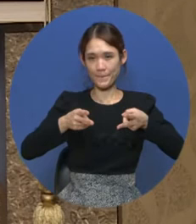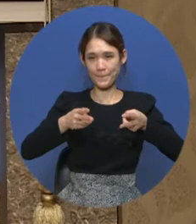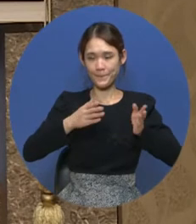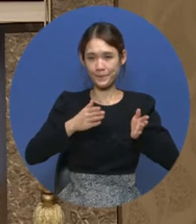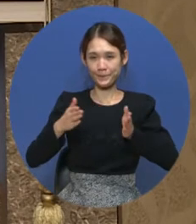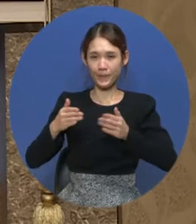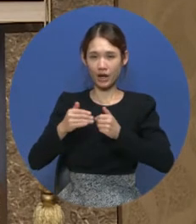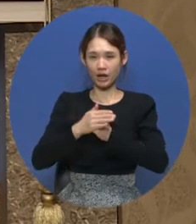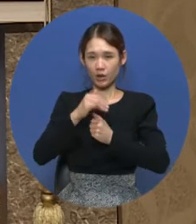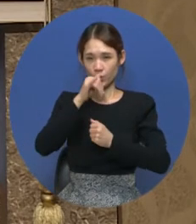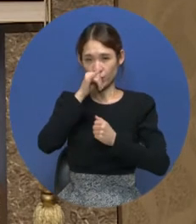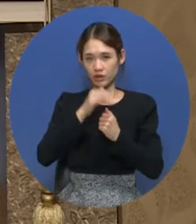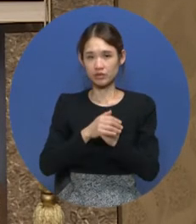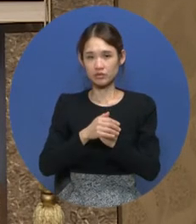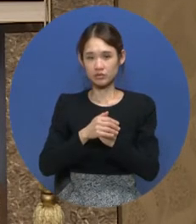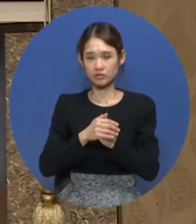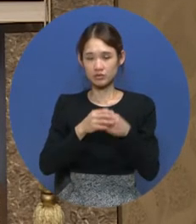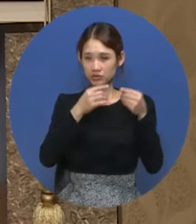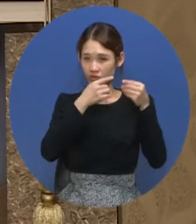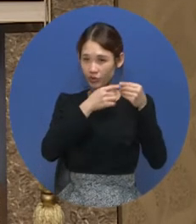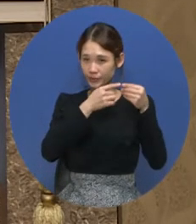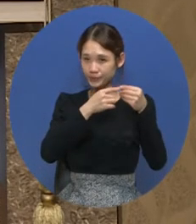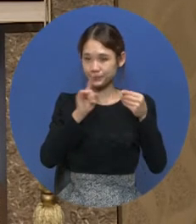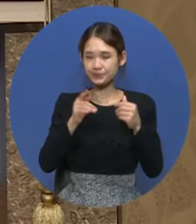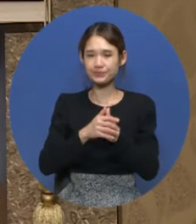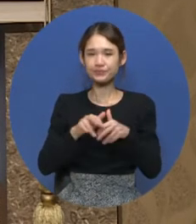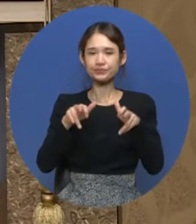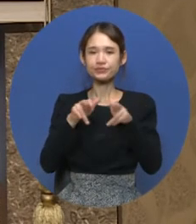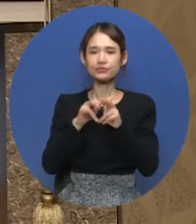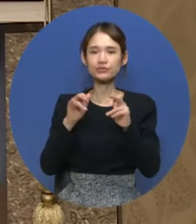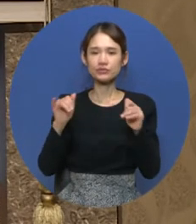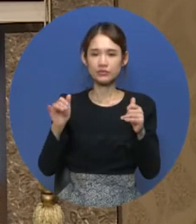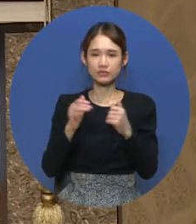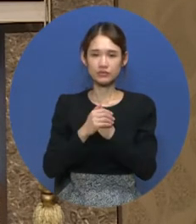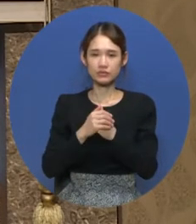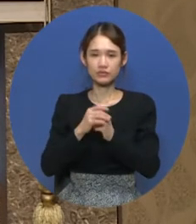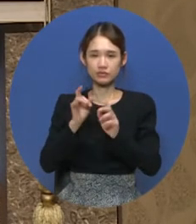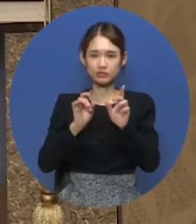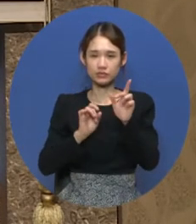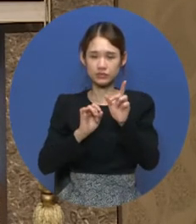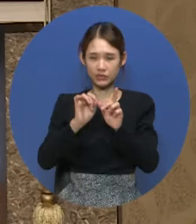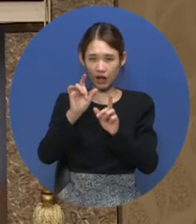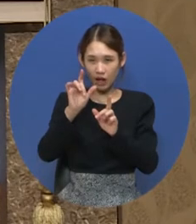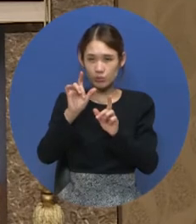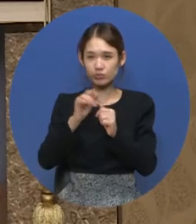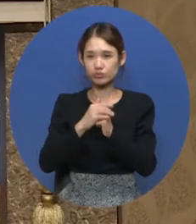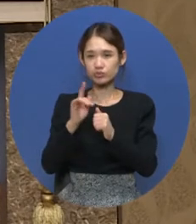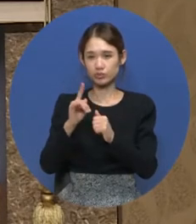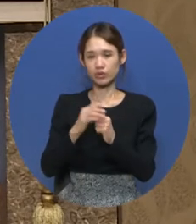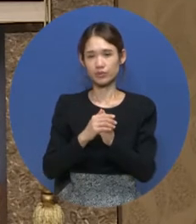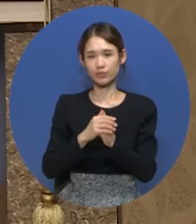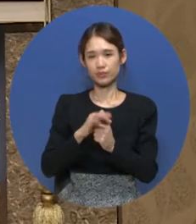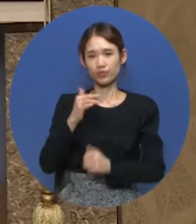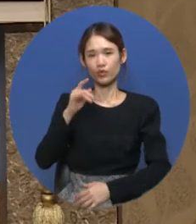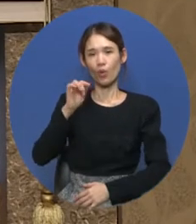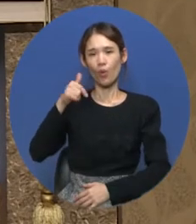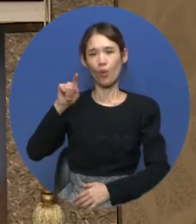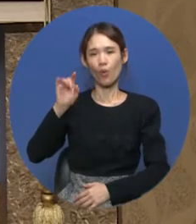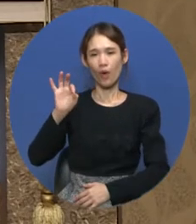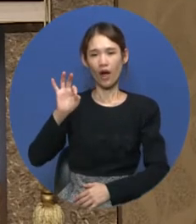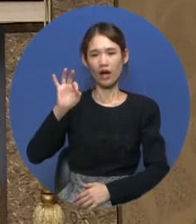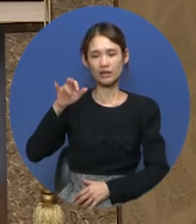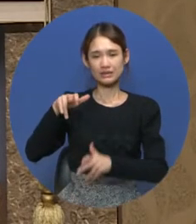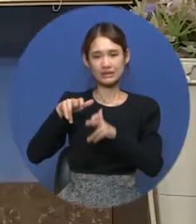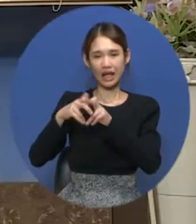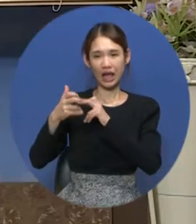있는 사업 중에 하나가 일단은 어 우리 장애인 분들이 그 대부분 공항 장애라는